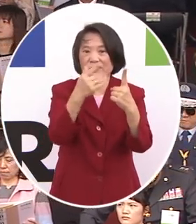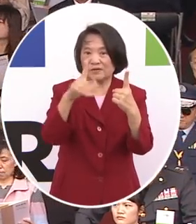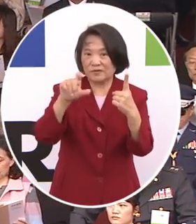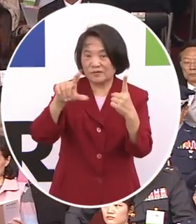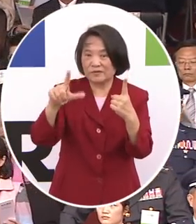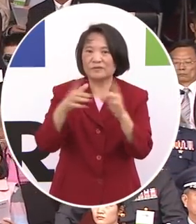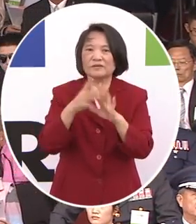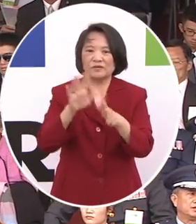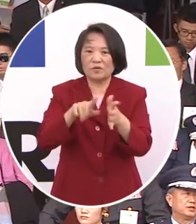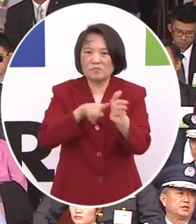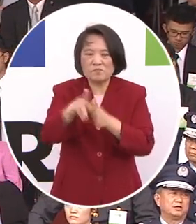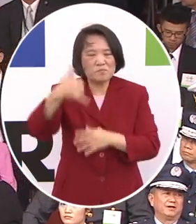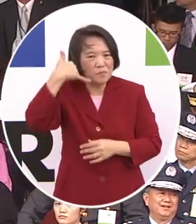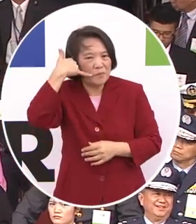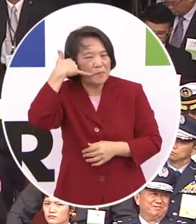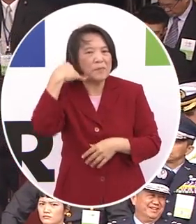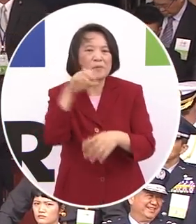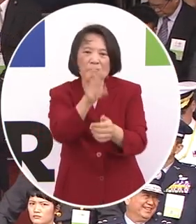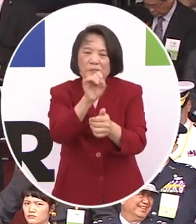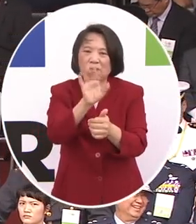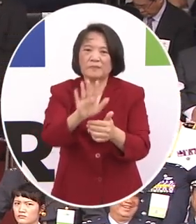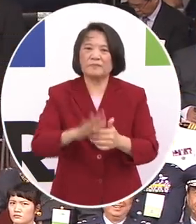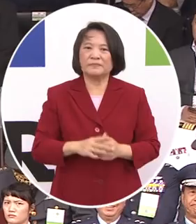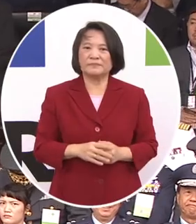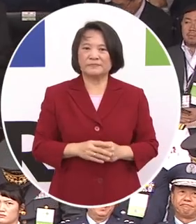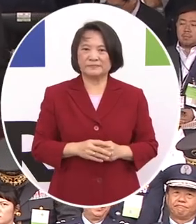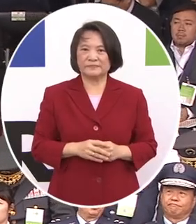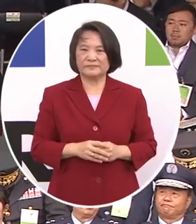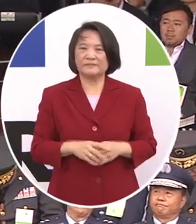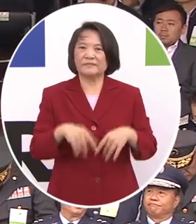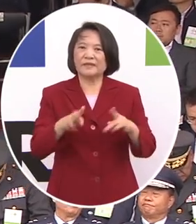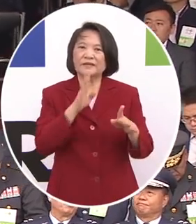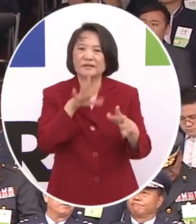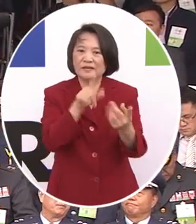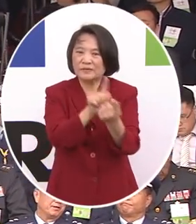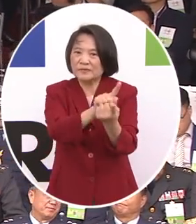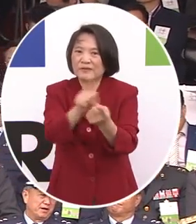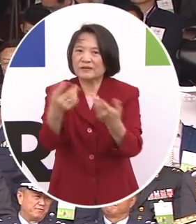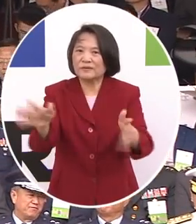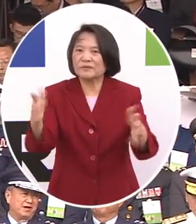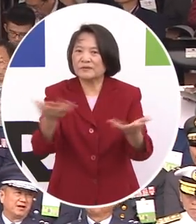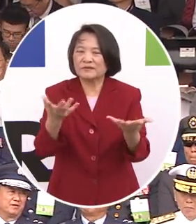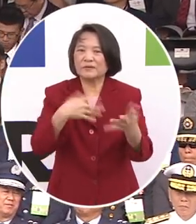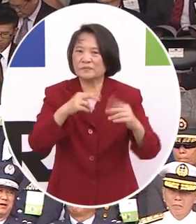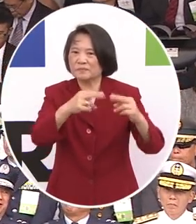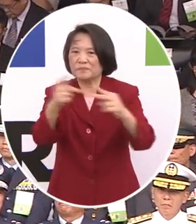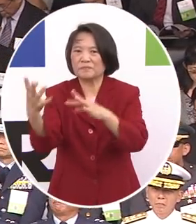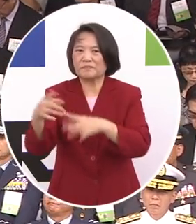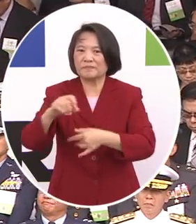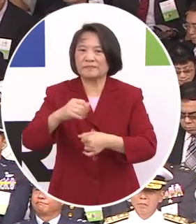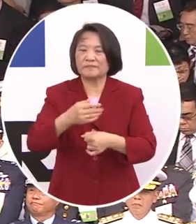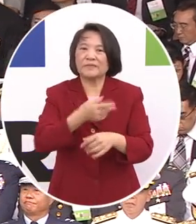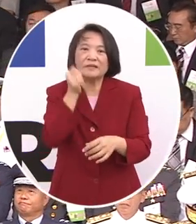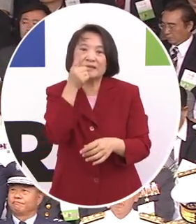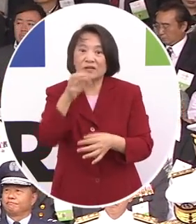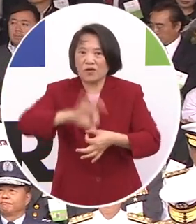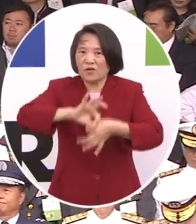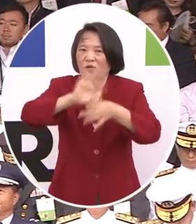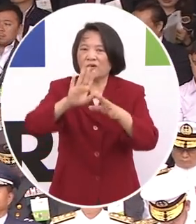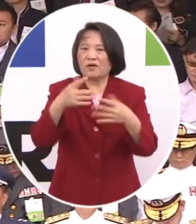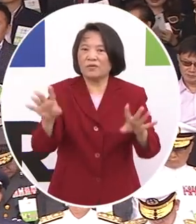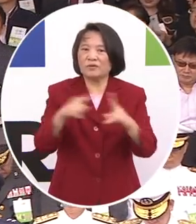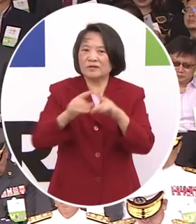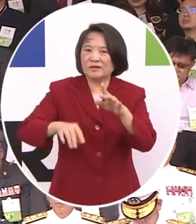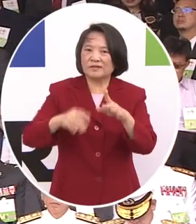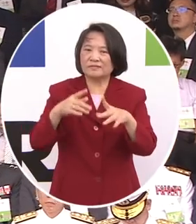有人专人来协助。我们扩大了服务对象跟范围，我们也提高了待遇，使得更多人